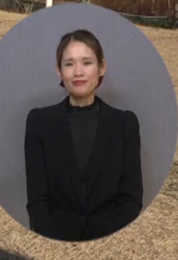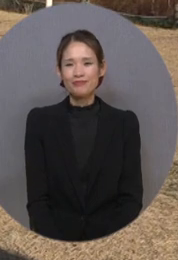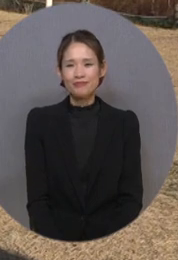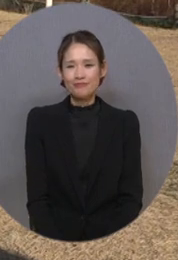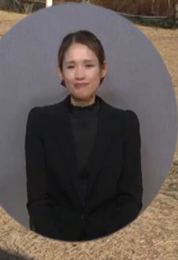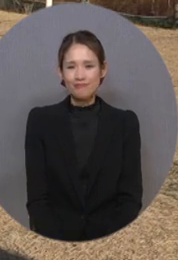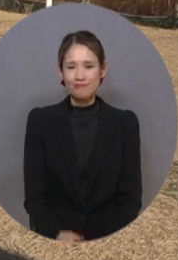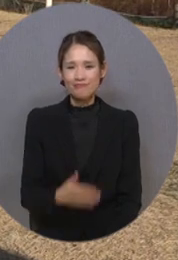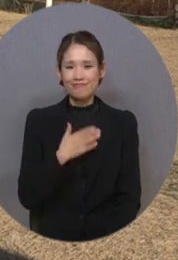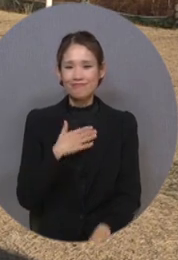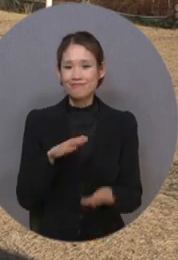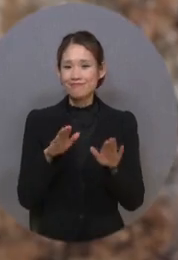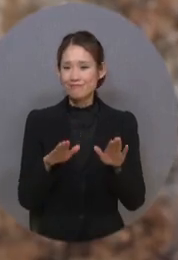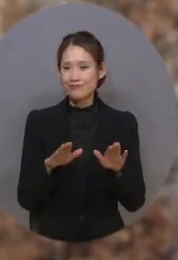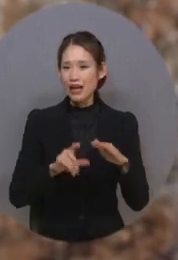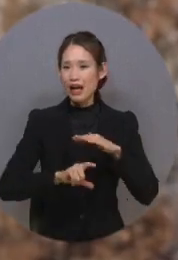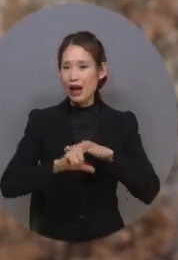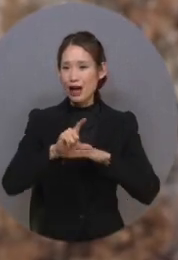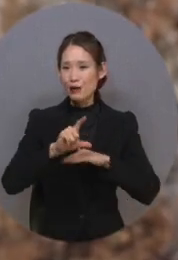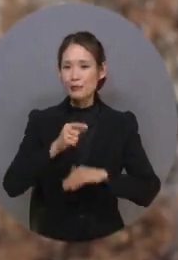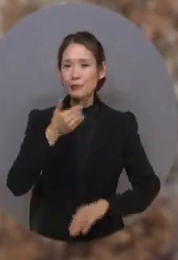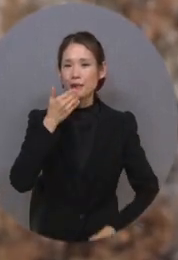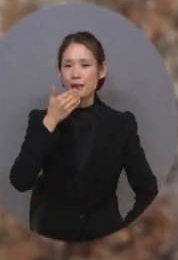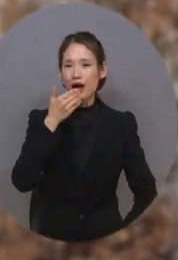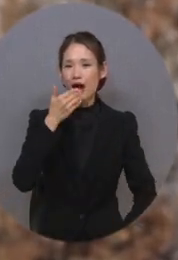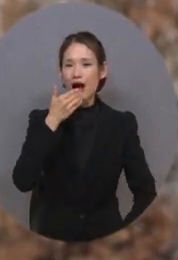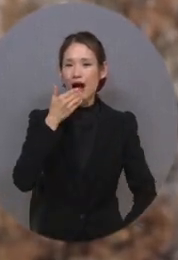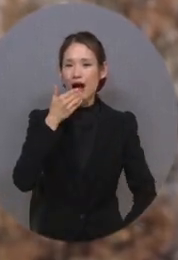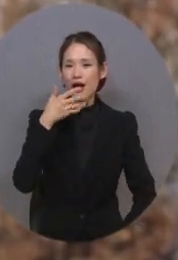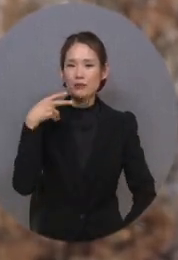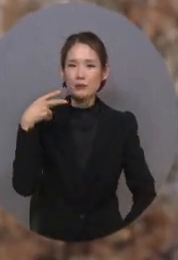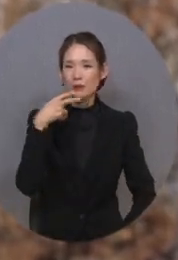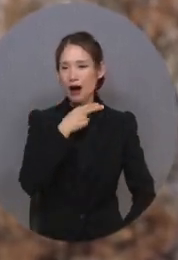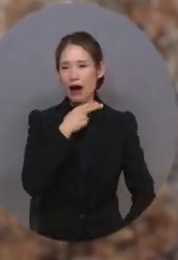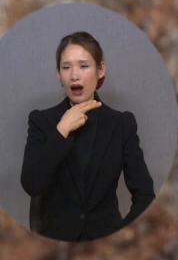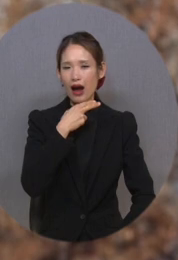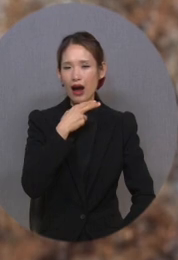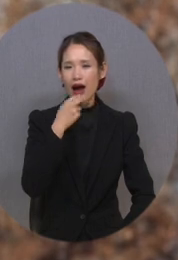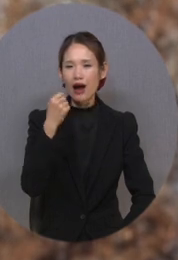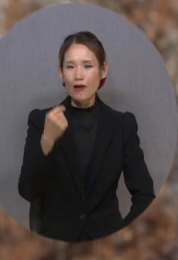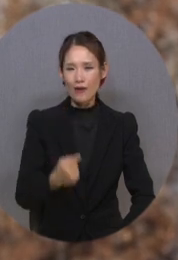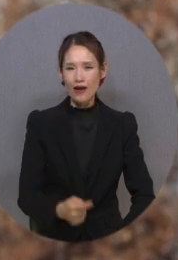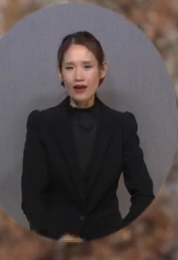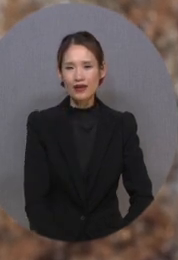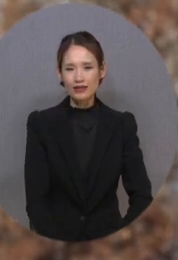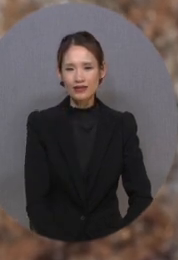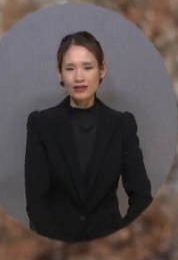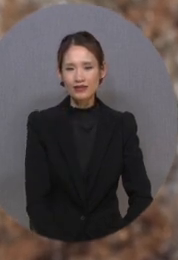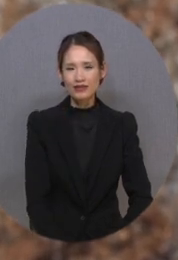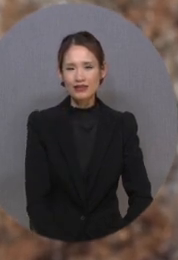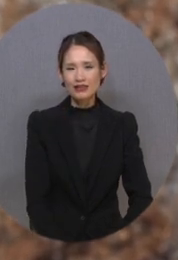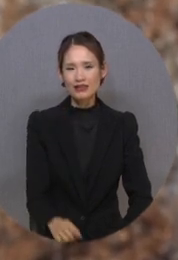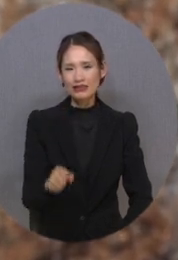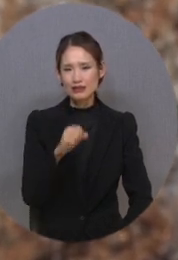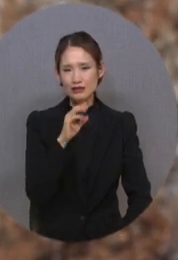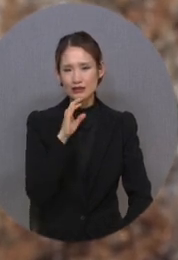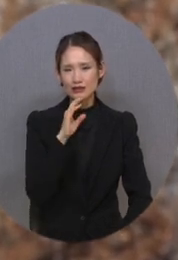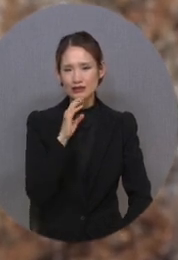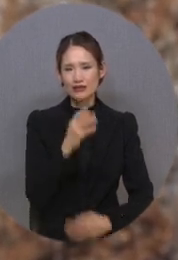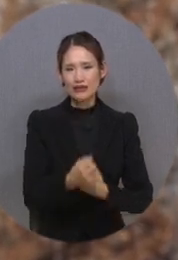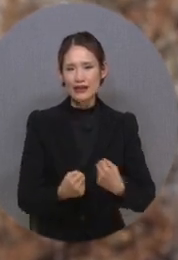제가 오늘 아침에 밥을 제가 오늘 아침에 밥을 안 먹고 왔어요. 아, 그랬구나. 이렇게